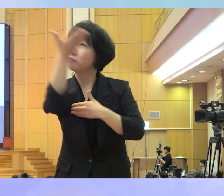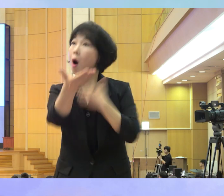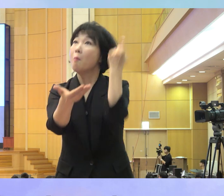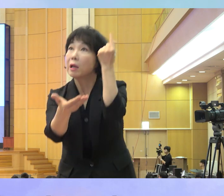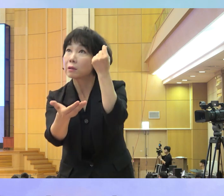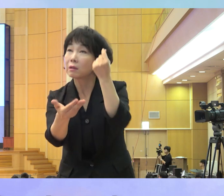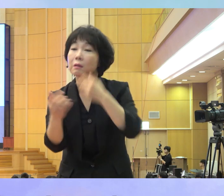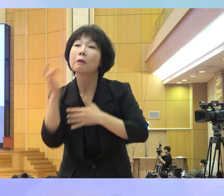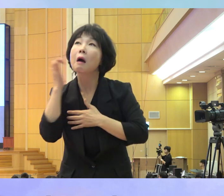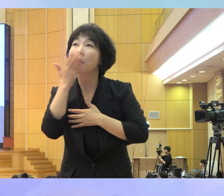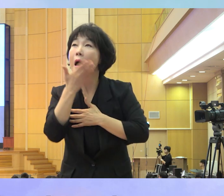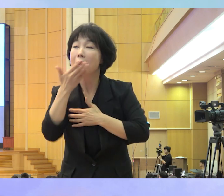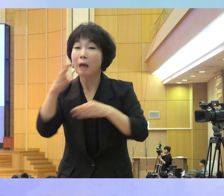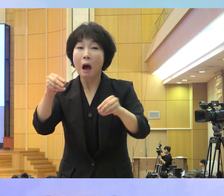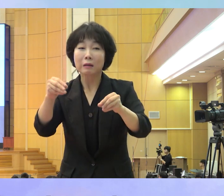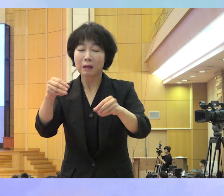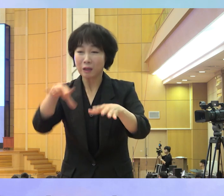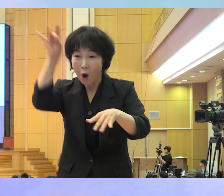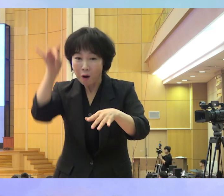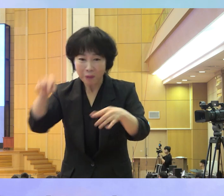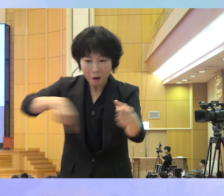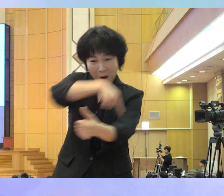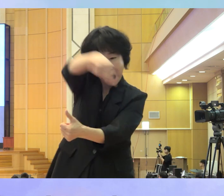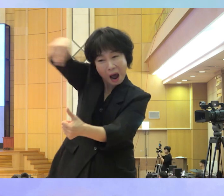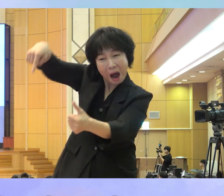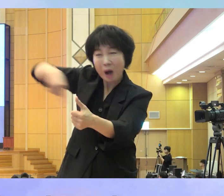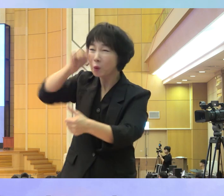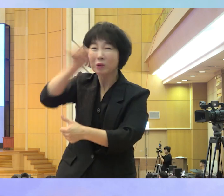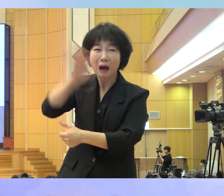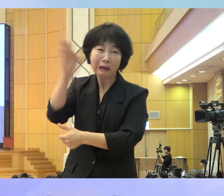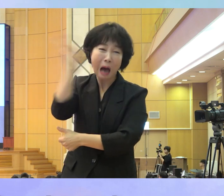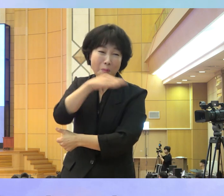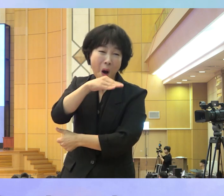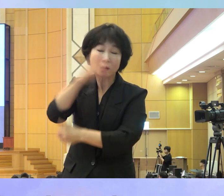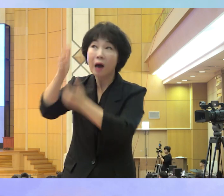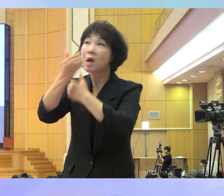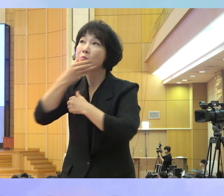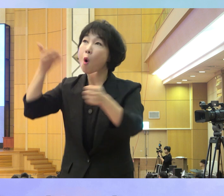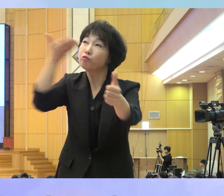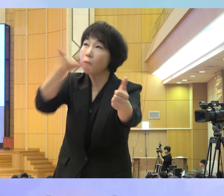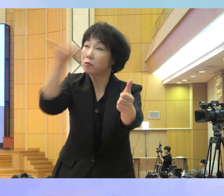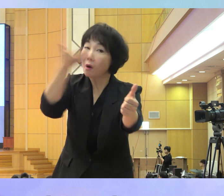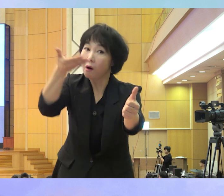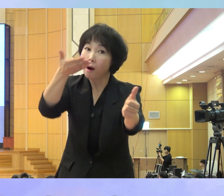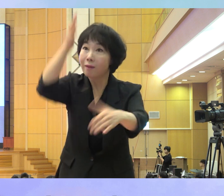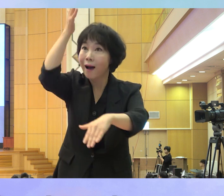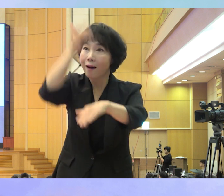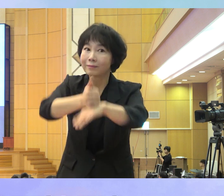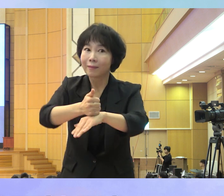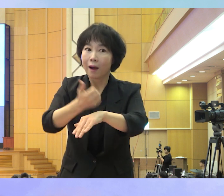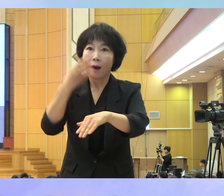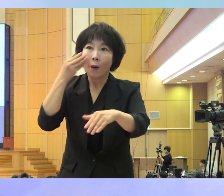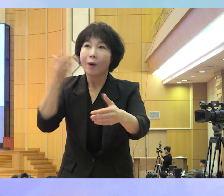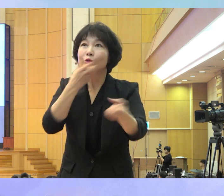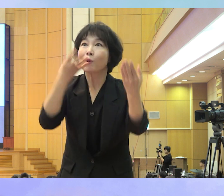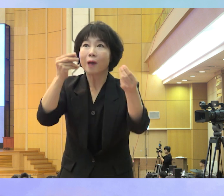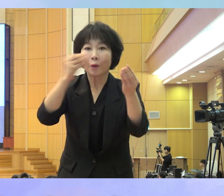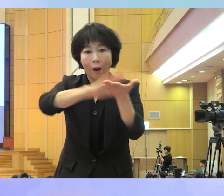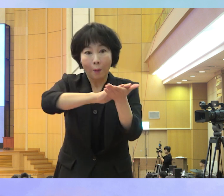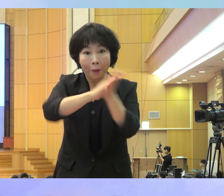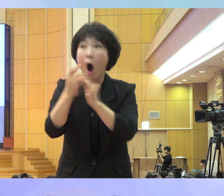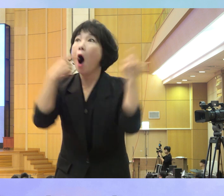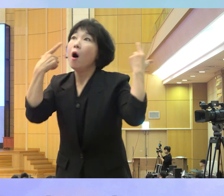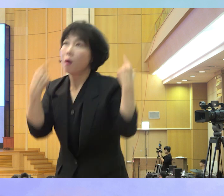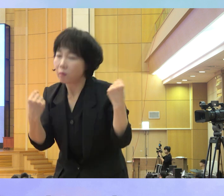가나안 땅이 황무지 같은 땅이었지만 하나님이 축복하사 젖과 꿀이 흐르는 축복의 땅이 된